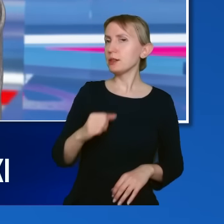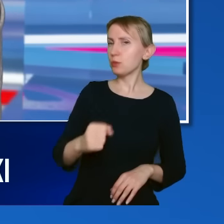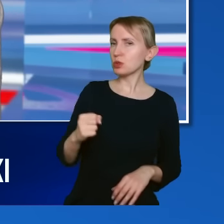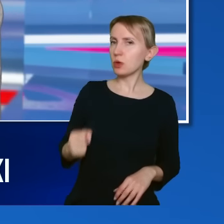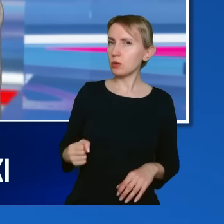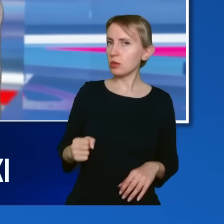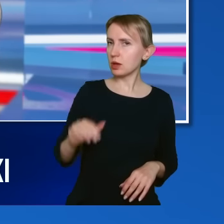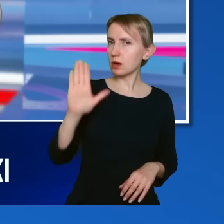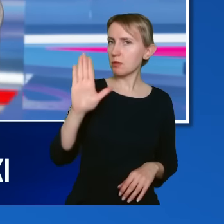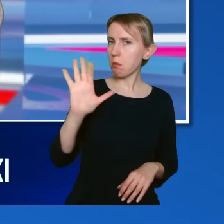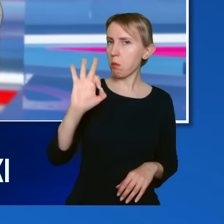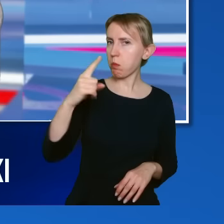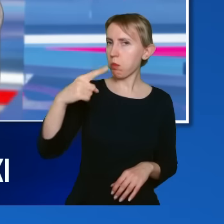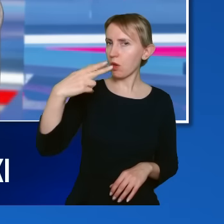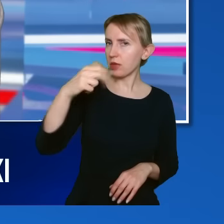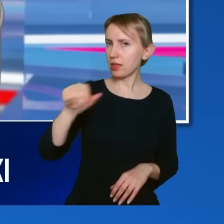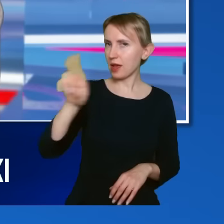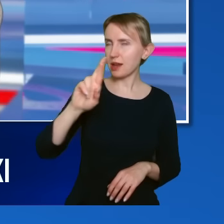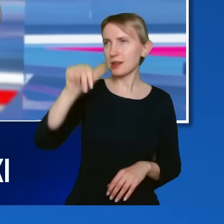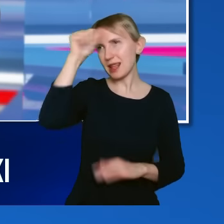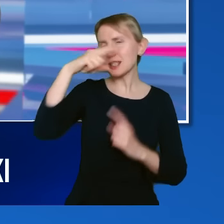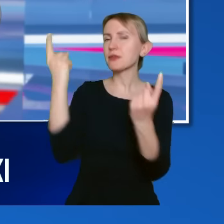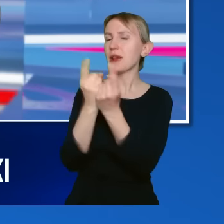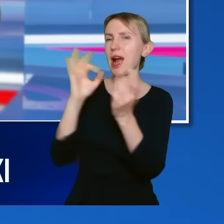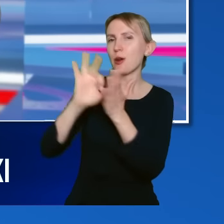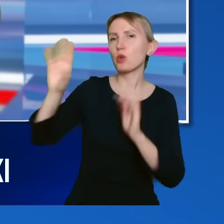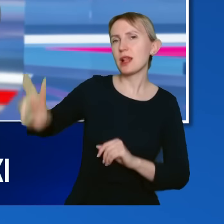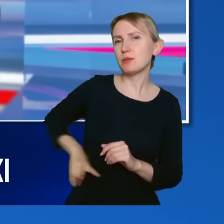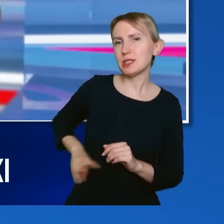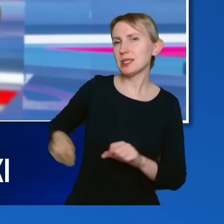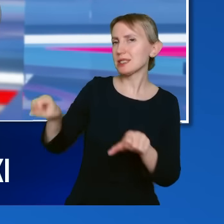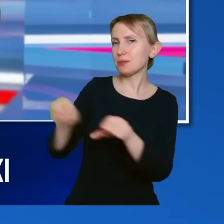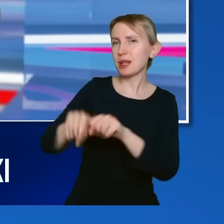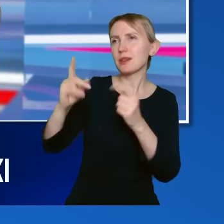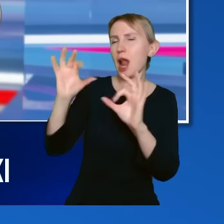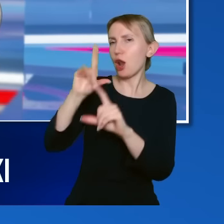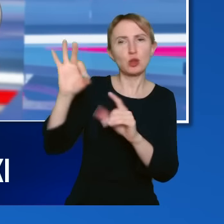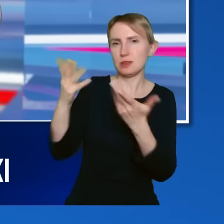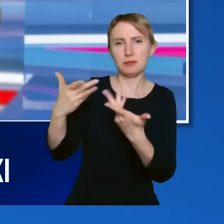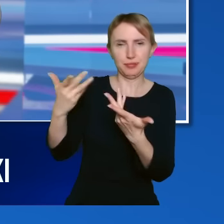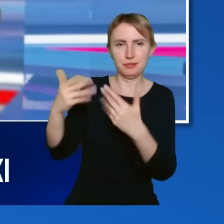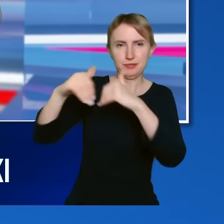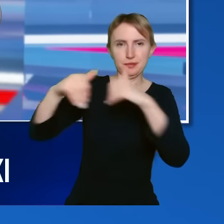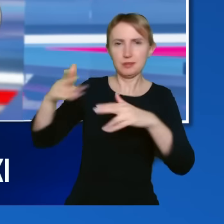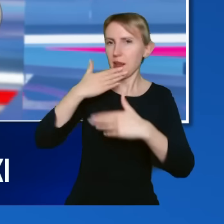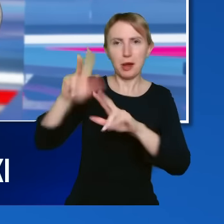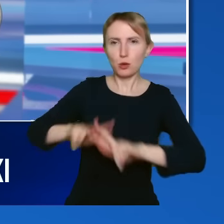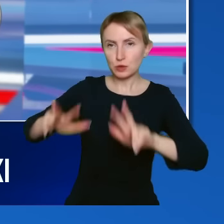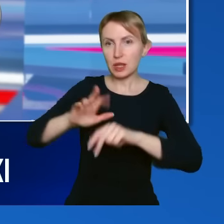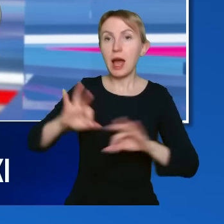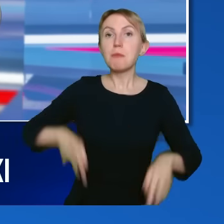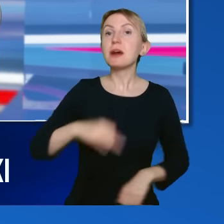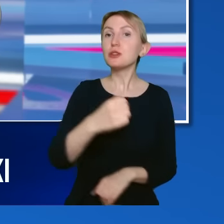Pani poseł Bodnar, tutaj zbieżność nazwisk z ministrem sprawiedliwości przypadkowa, ale rzeczywiście pani poseł